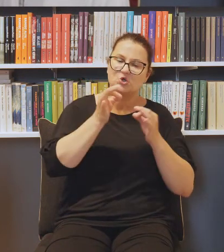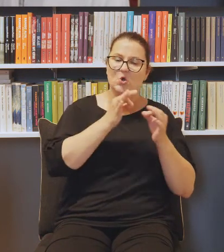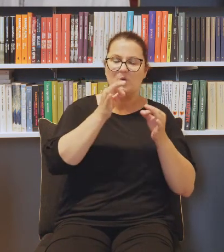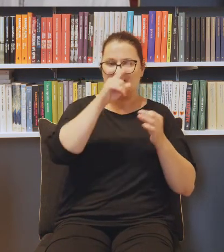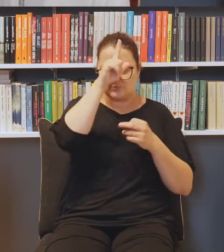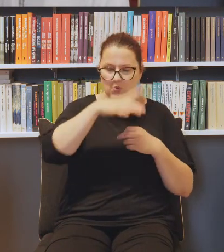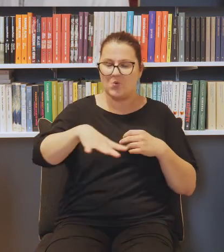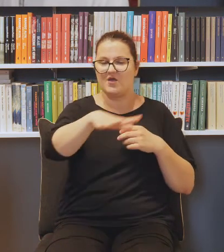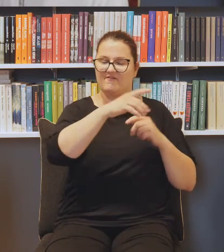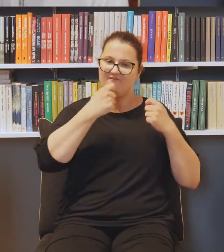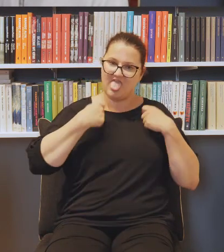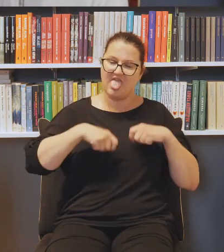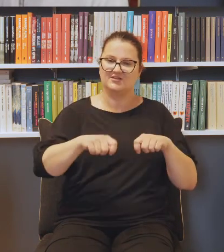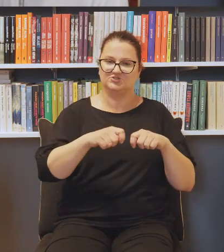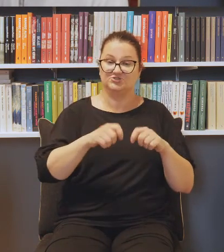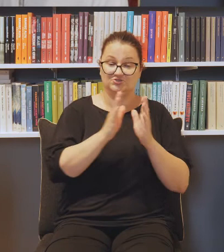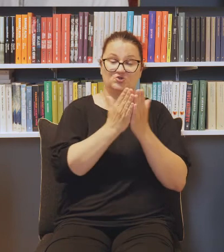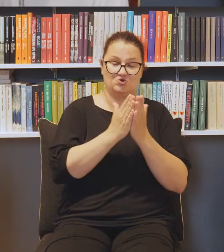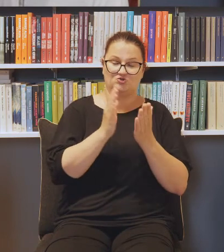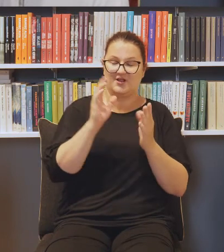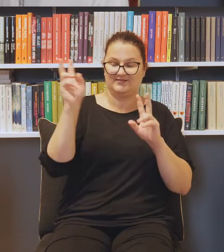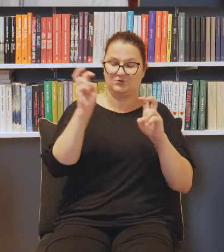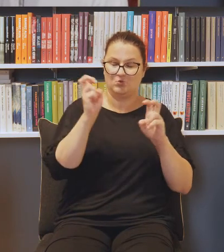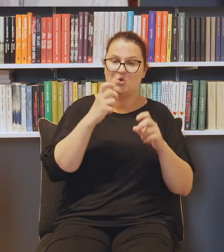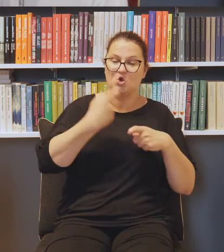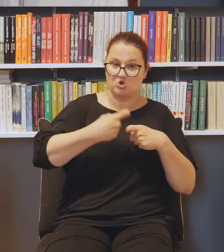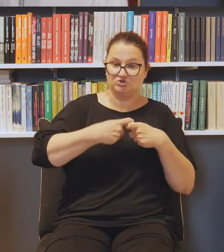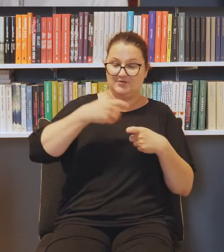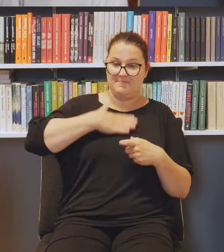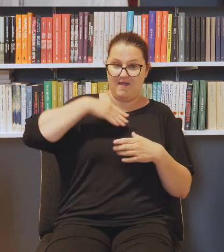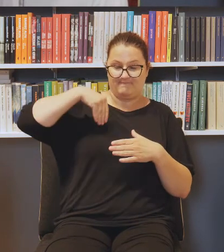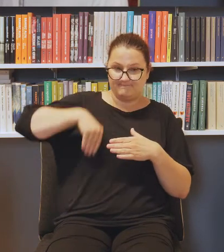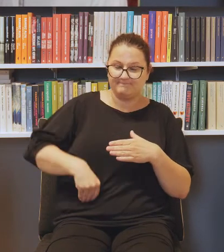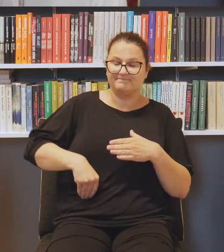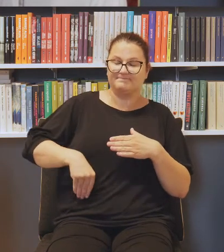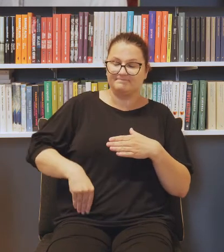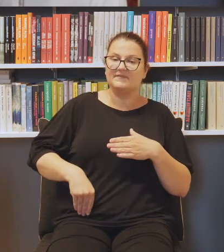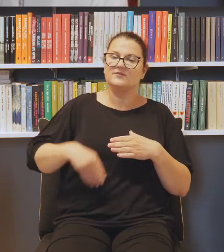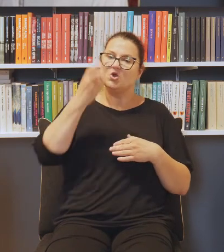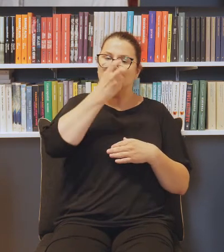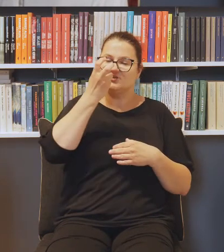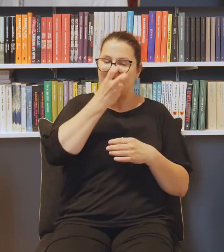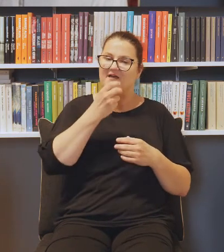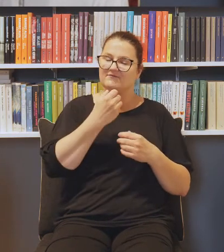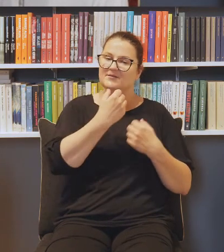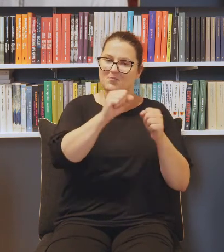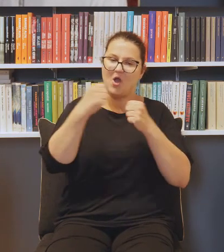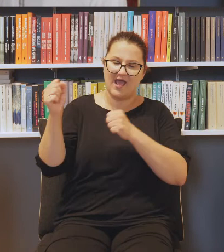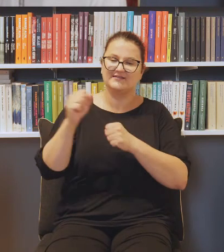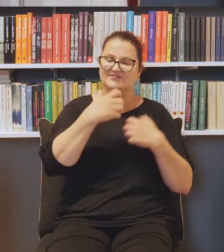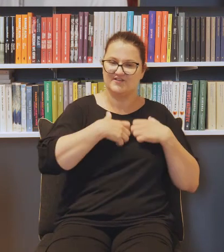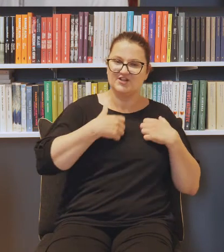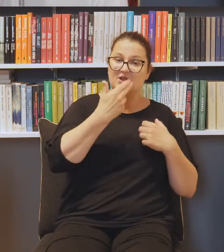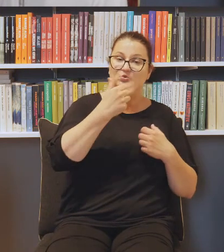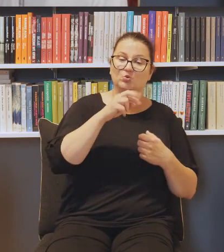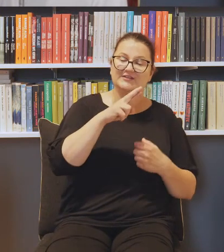powieści kości, które nosisz w kieszeni, bardzo ciekawi są także bohaterowie zwierzęcy. Pojawiają się nutrie,